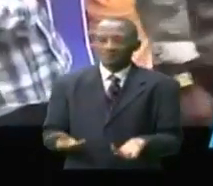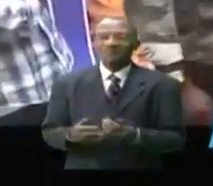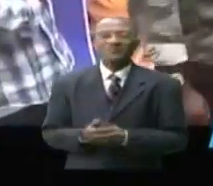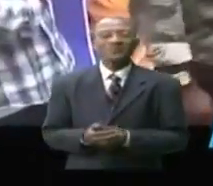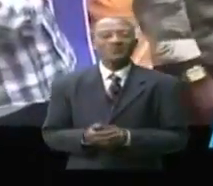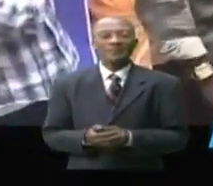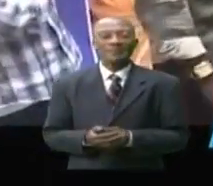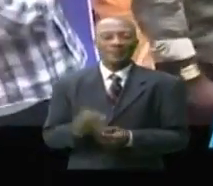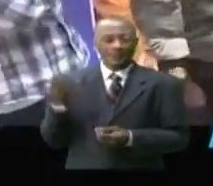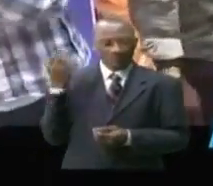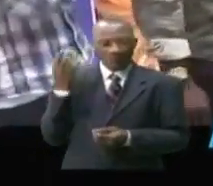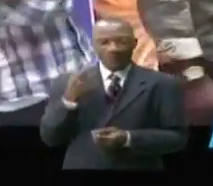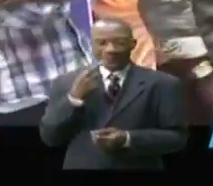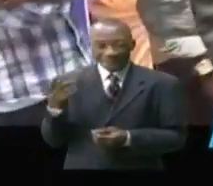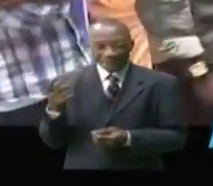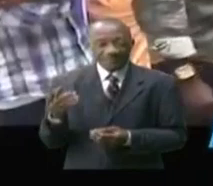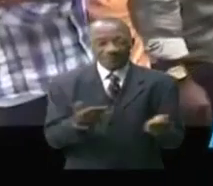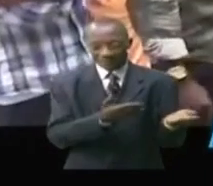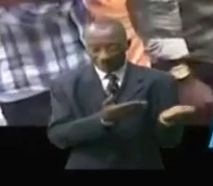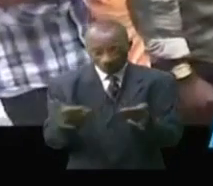dernière.